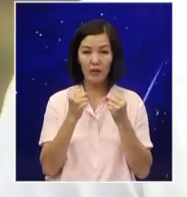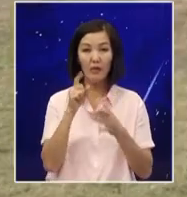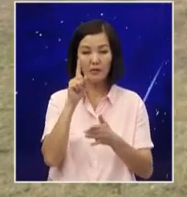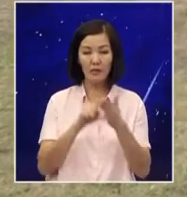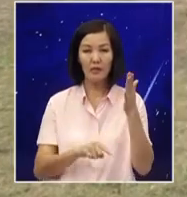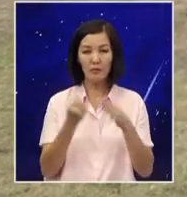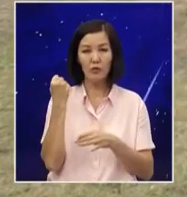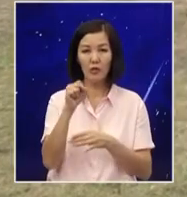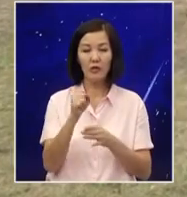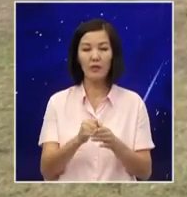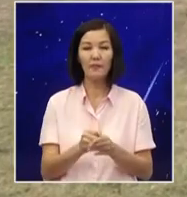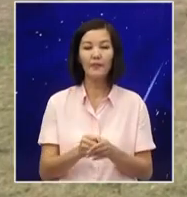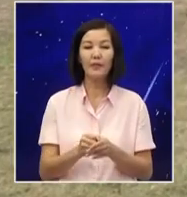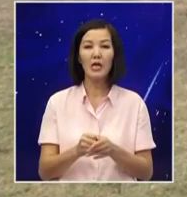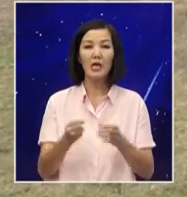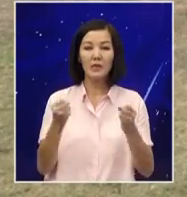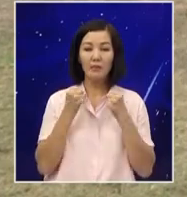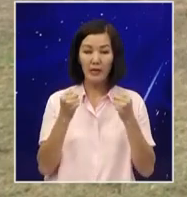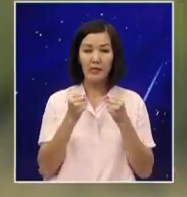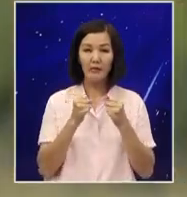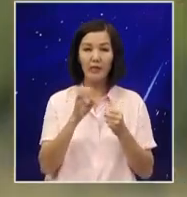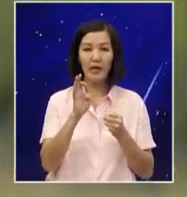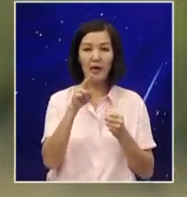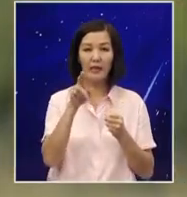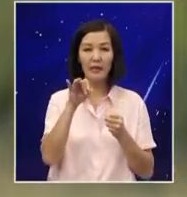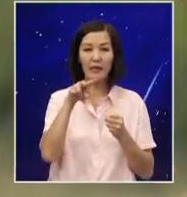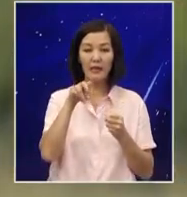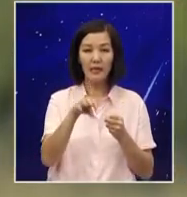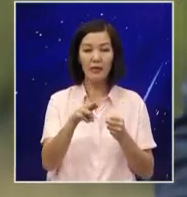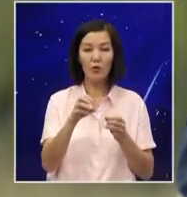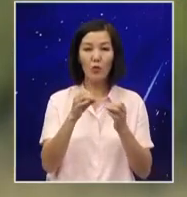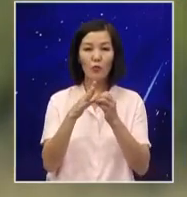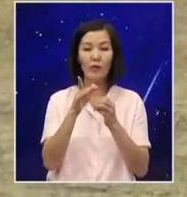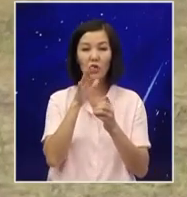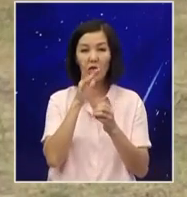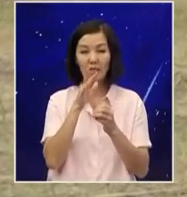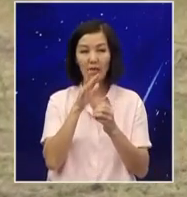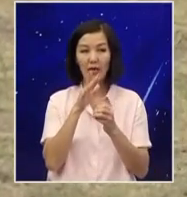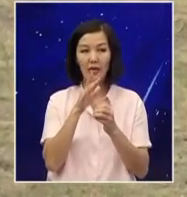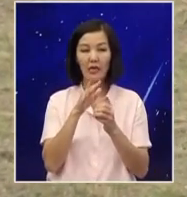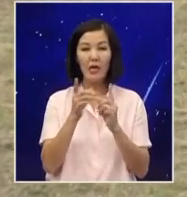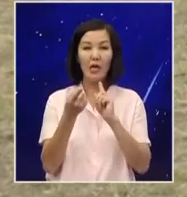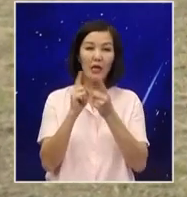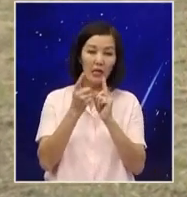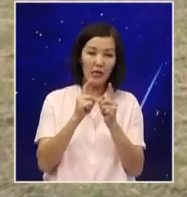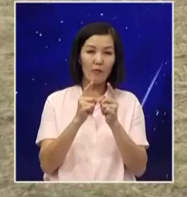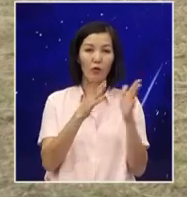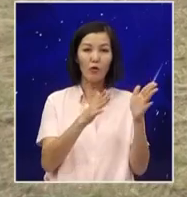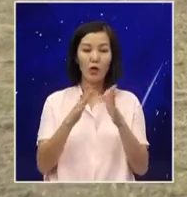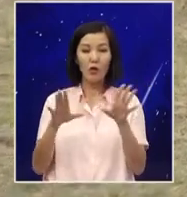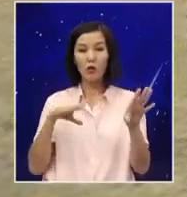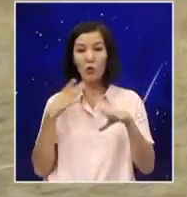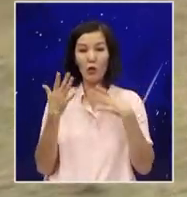артамыз. Таланты балуанның бірі Әділет Қажыбеков 15 жаста. Грек-рим күресімен тұрақты түрде айналысқанына 5 жыл